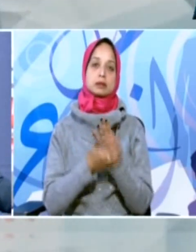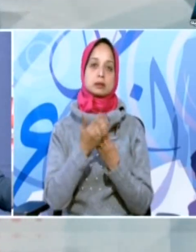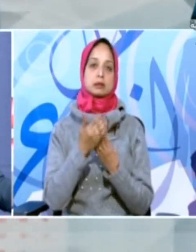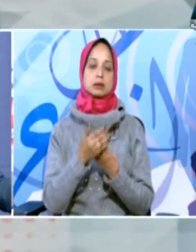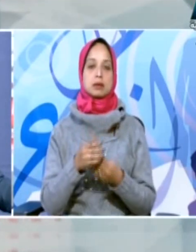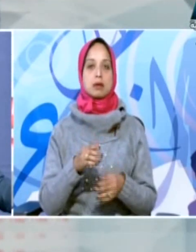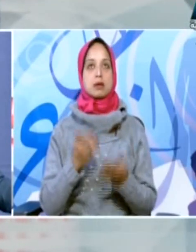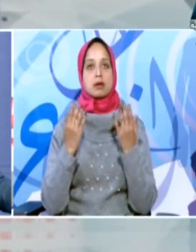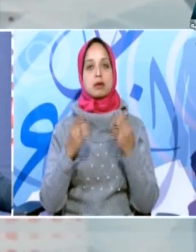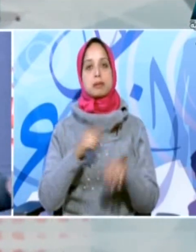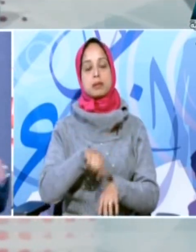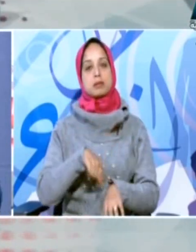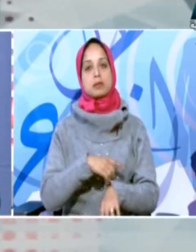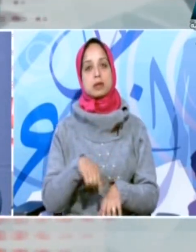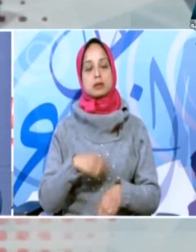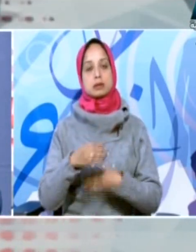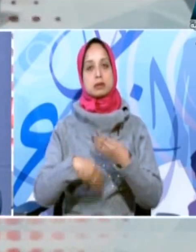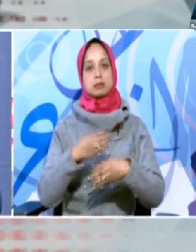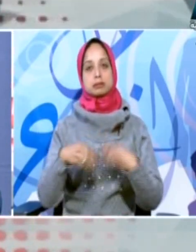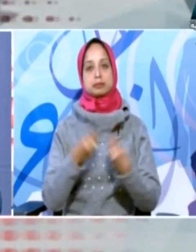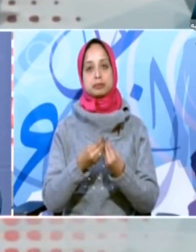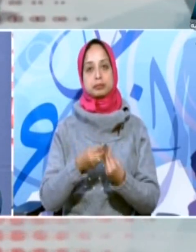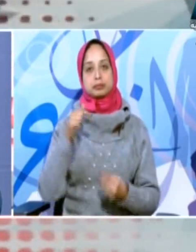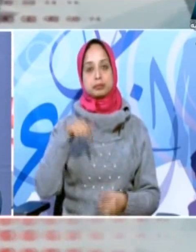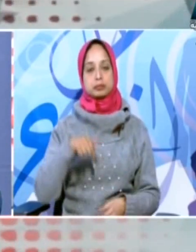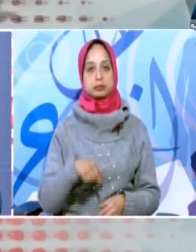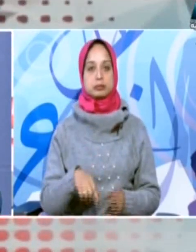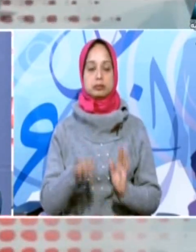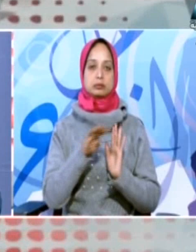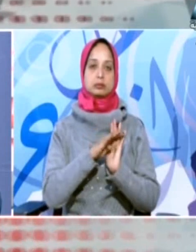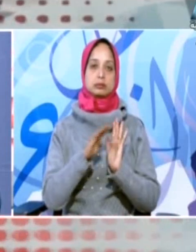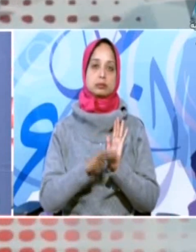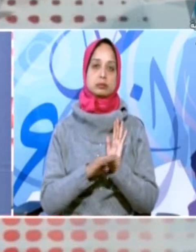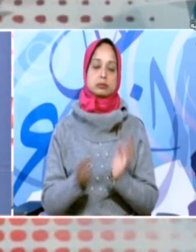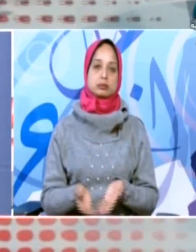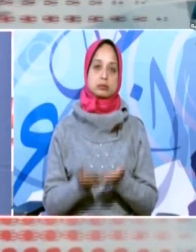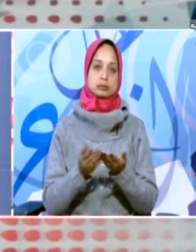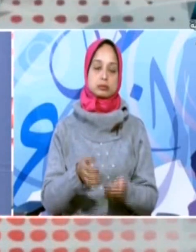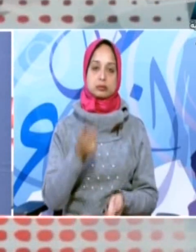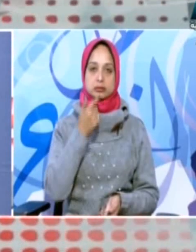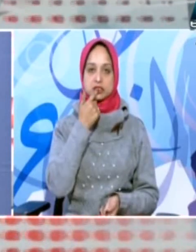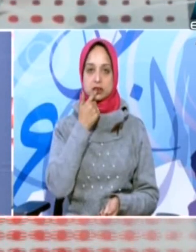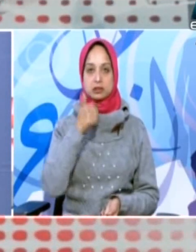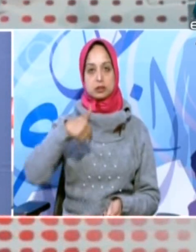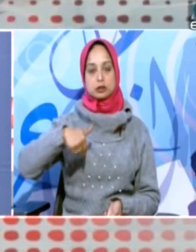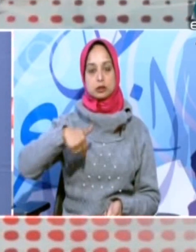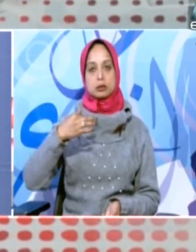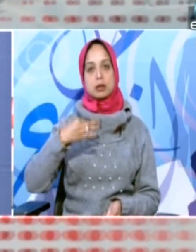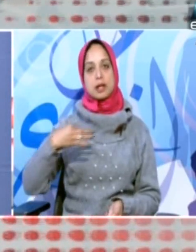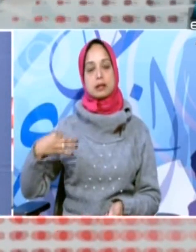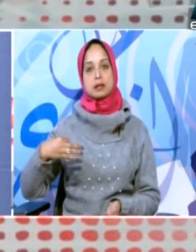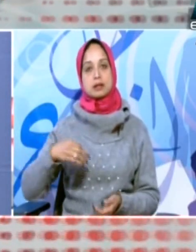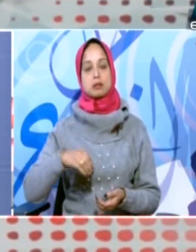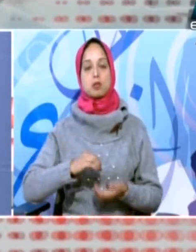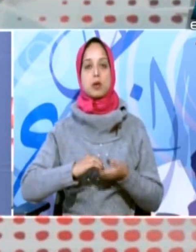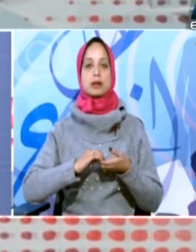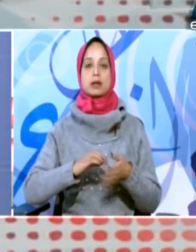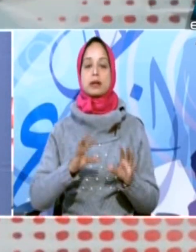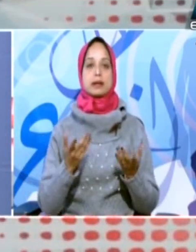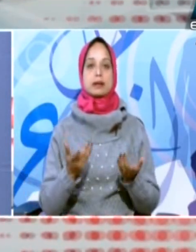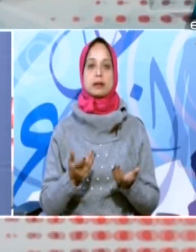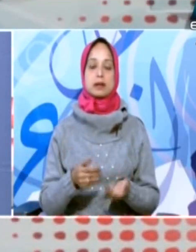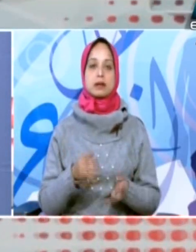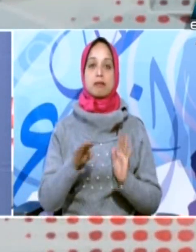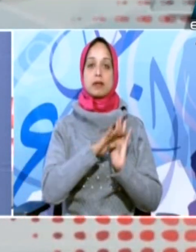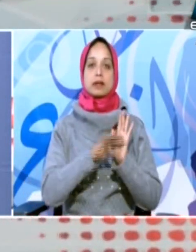بس الوقت يسعفني واقدر اكملها معاكم النهارده. النتيجة المترتبة على معاهدة 36. في نتائج معاهدة